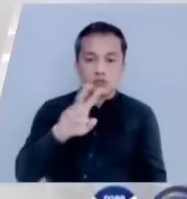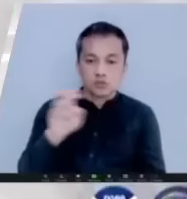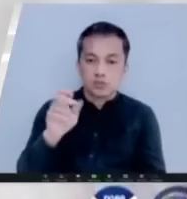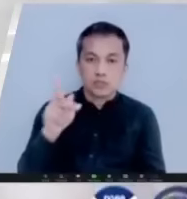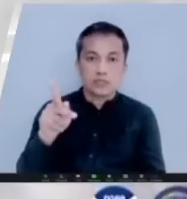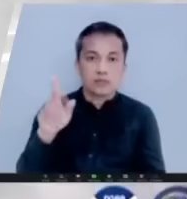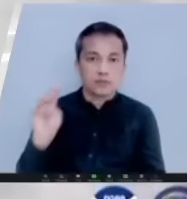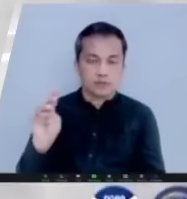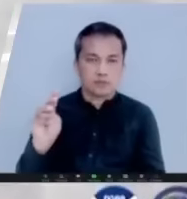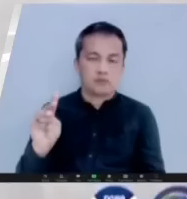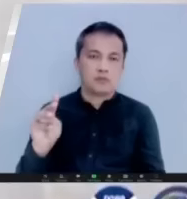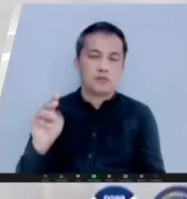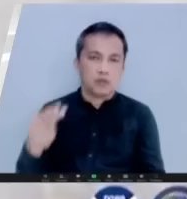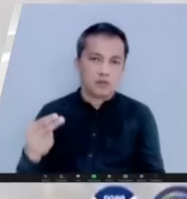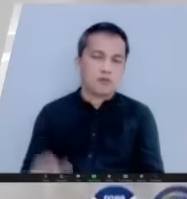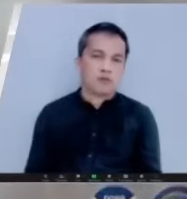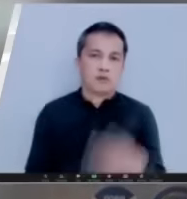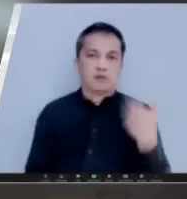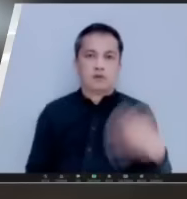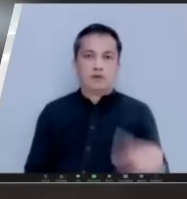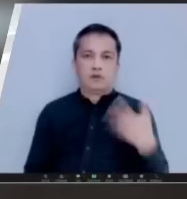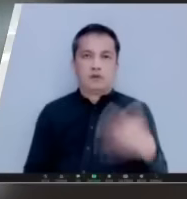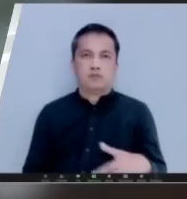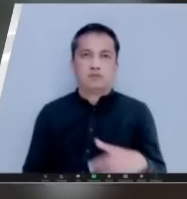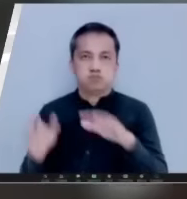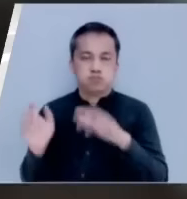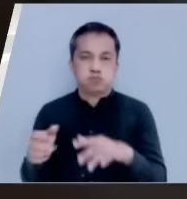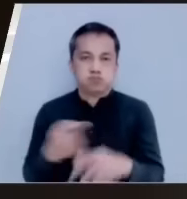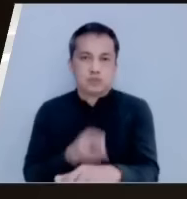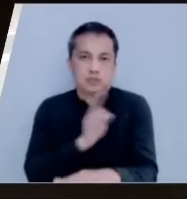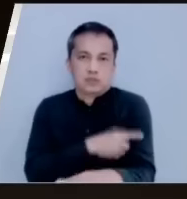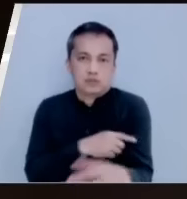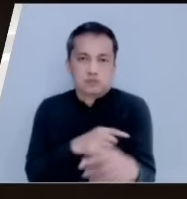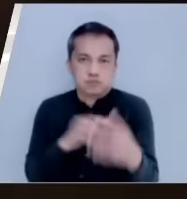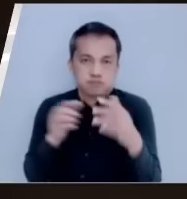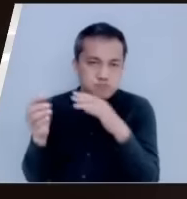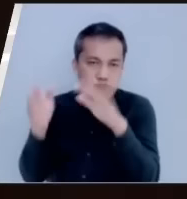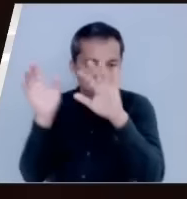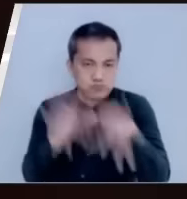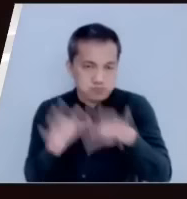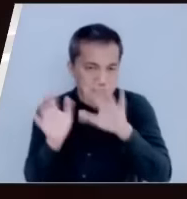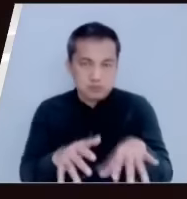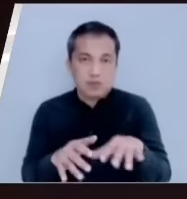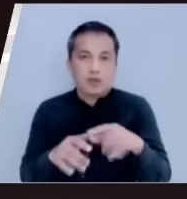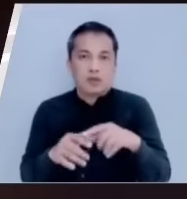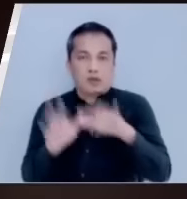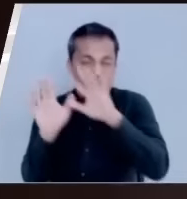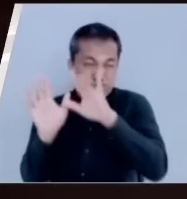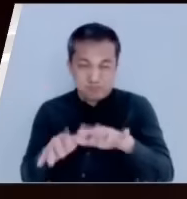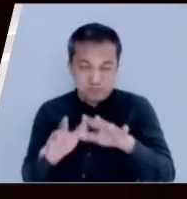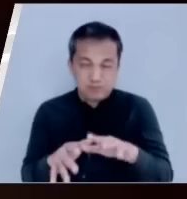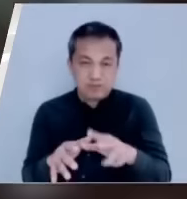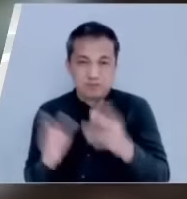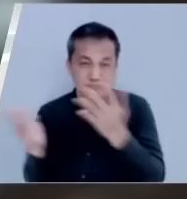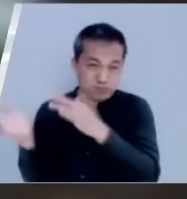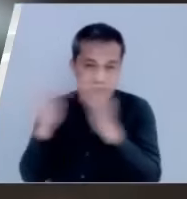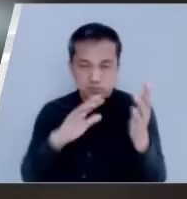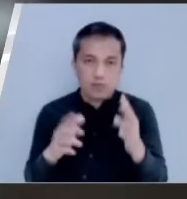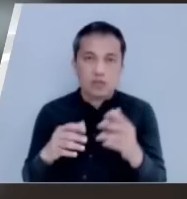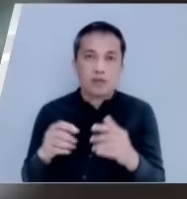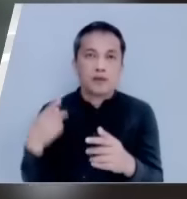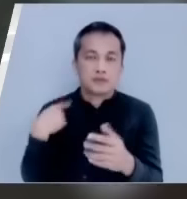per hour. Ramdam ang malakas na hangin at bugso po ng mga pag-ulan na sinabayan pa po ng mga inaasahan po natin masamang panahon dyan pa